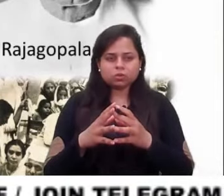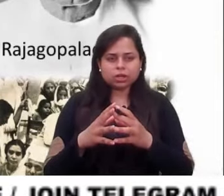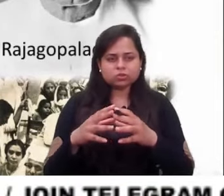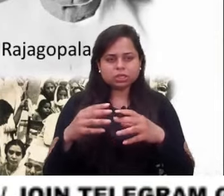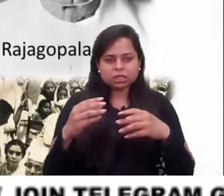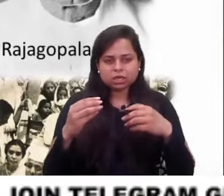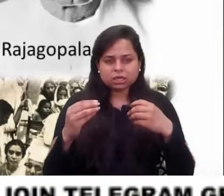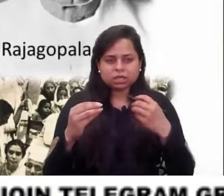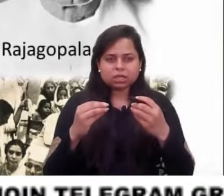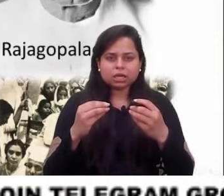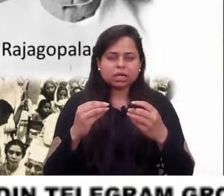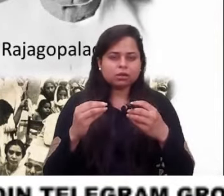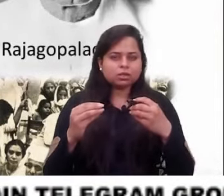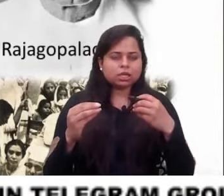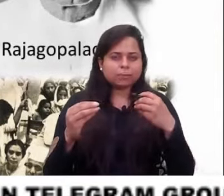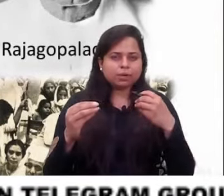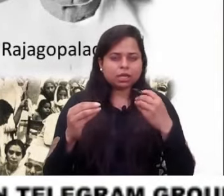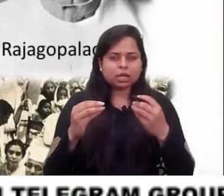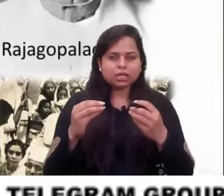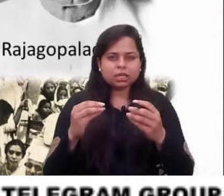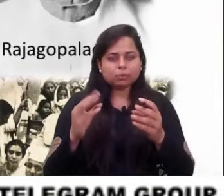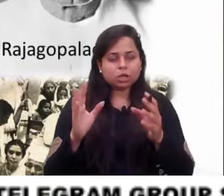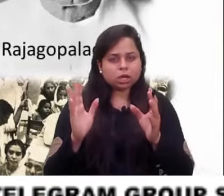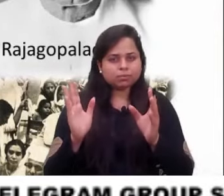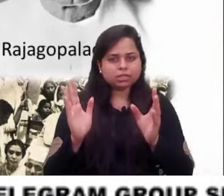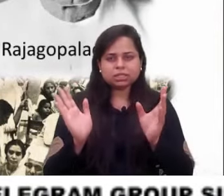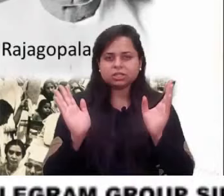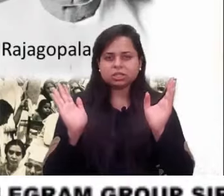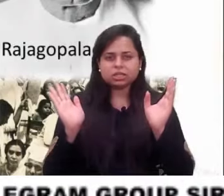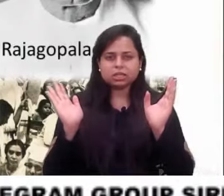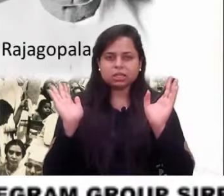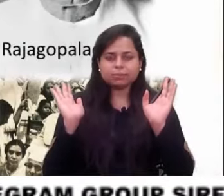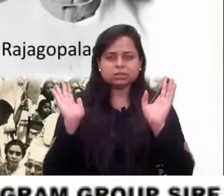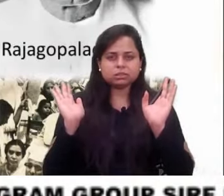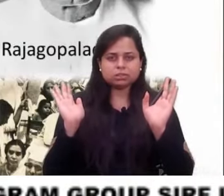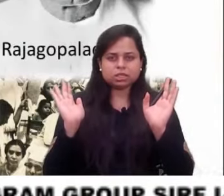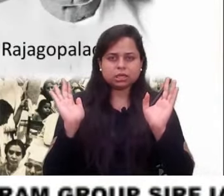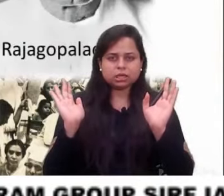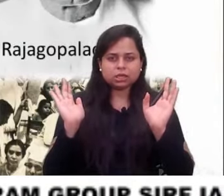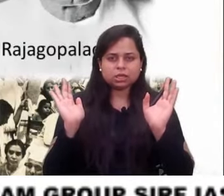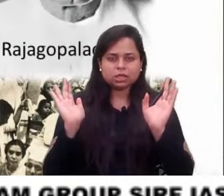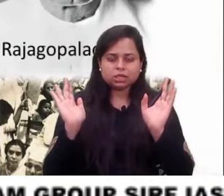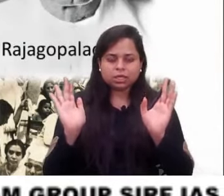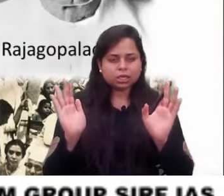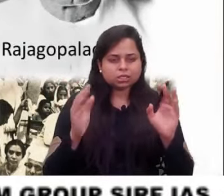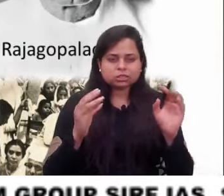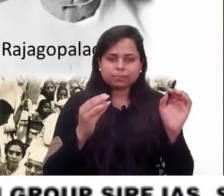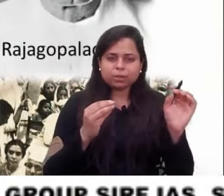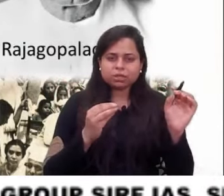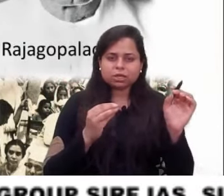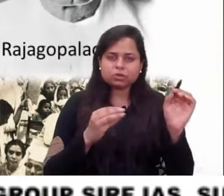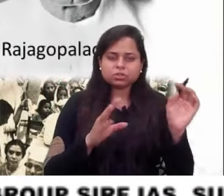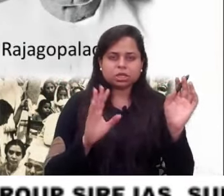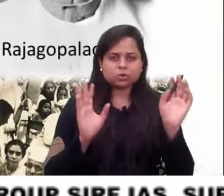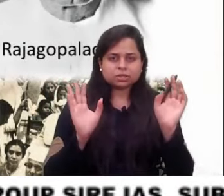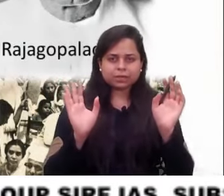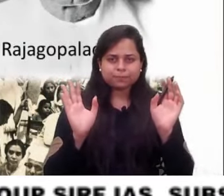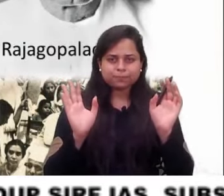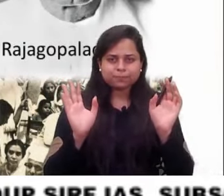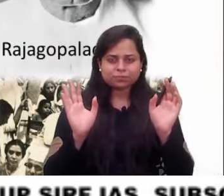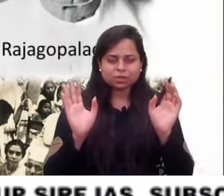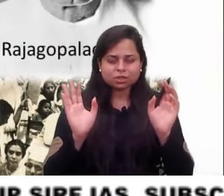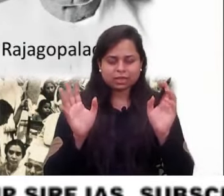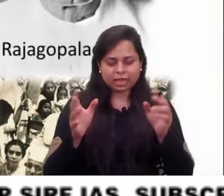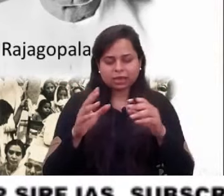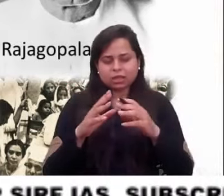कहा कि देखो नेहरू कि डर दिखाया यहां पर डराने के लिए बोला हम रिग्रेशन देंगे बात समझ न यह सब बंद करो जितना हो